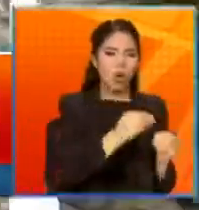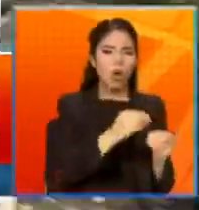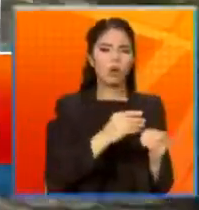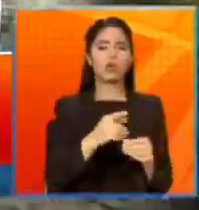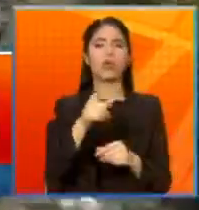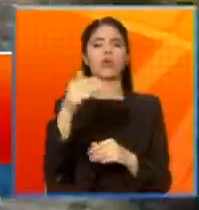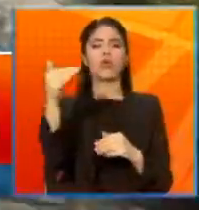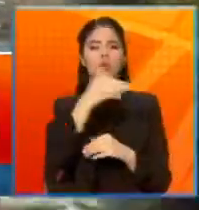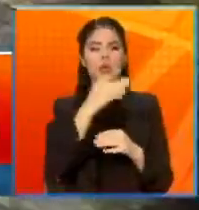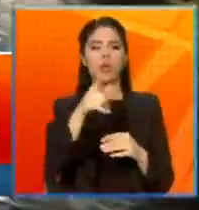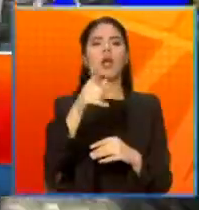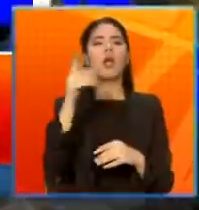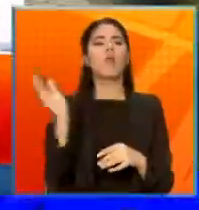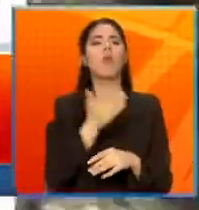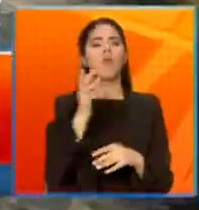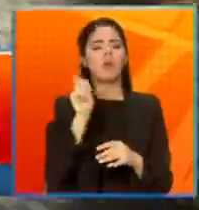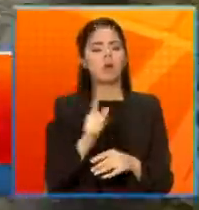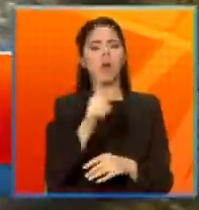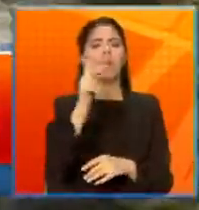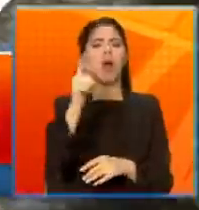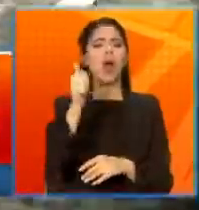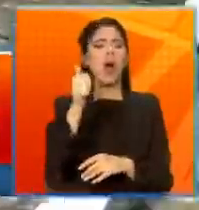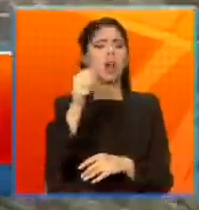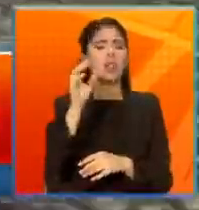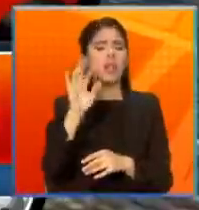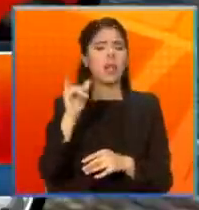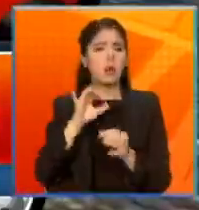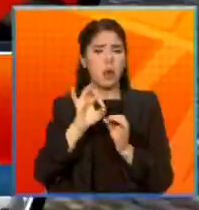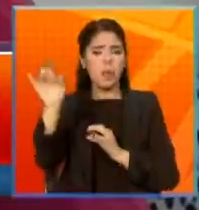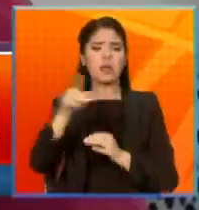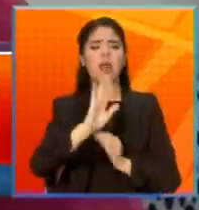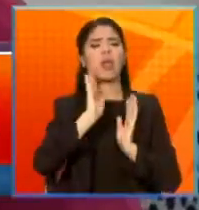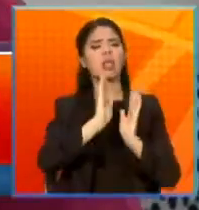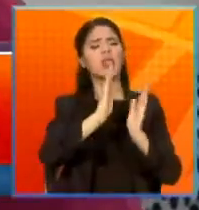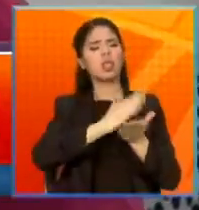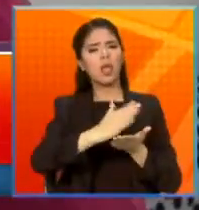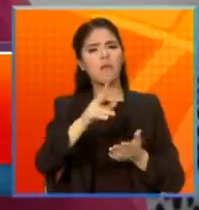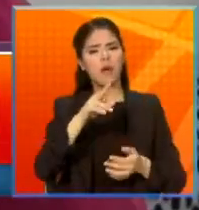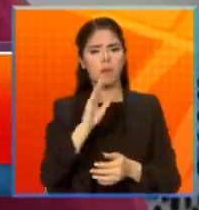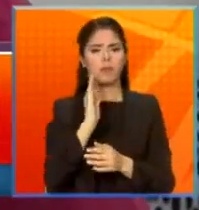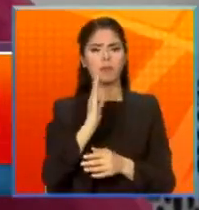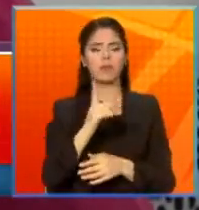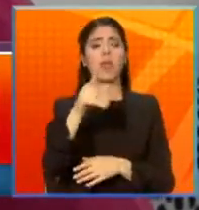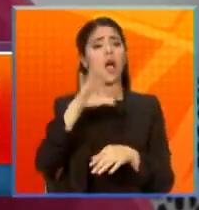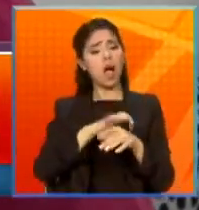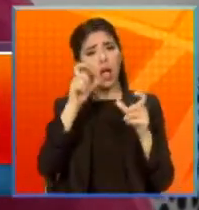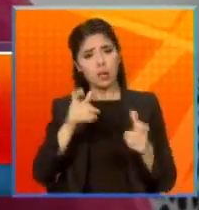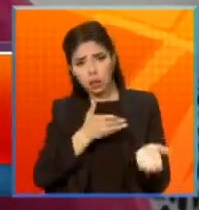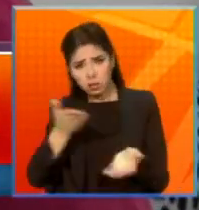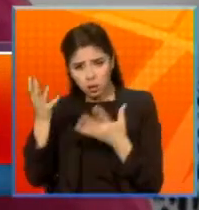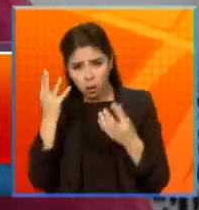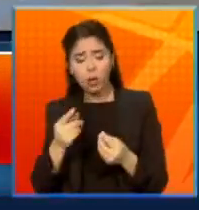camından içeri girdi. Aldırış etmedi. 6 kilometre boyunca aracı kullanmaya devam etti. Böyle yapacağını hastaneye götürseydi